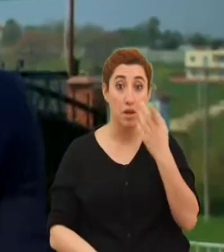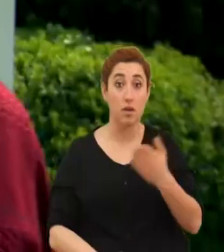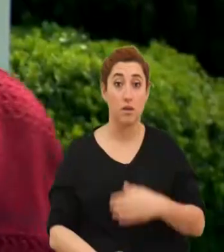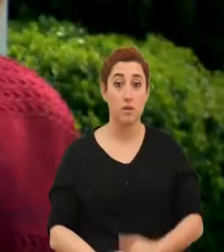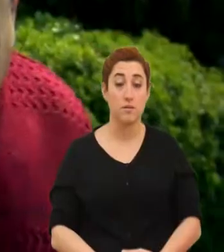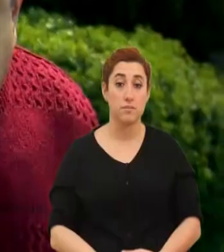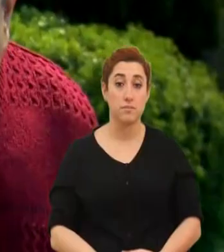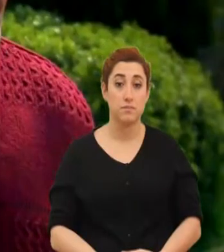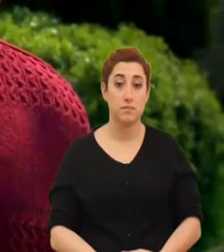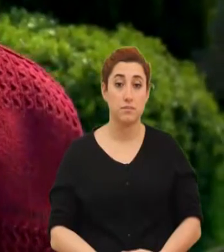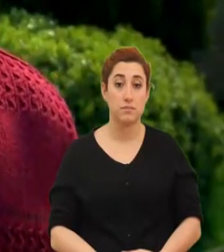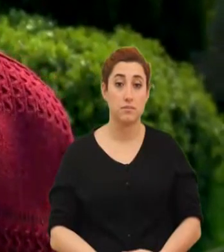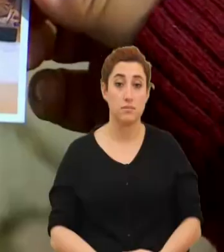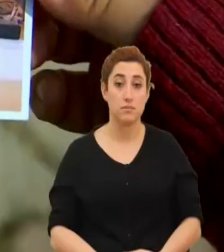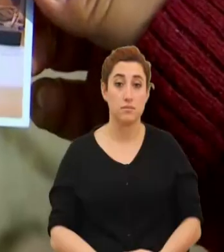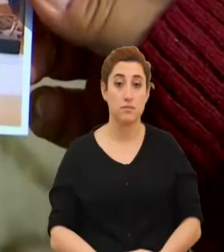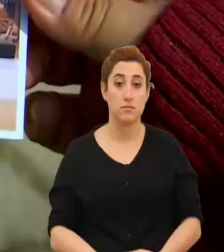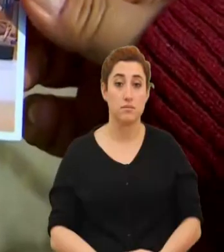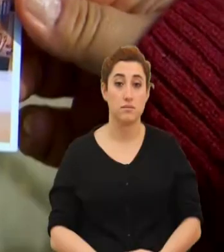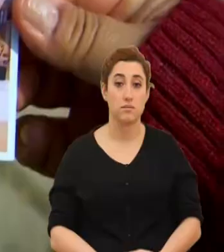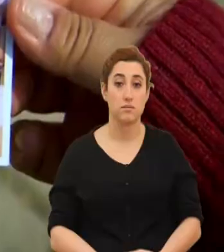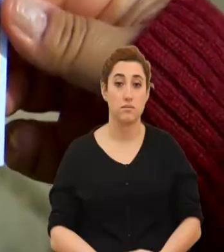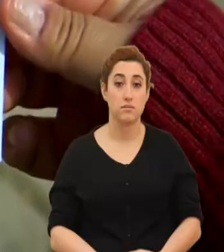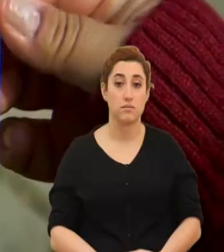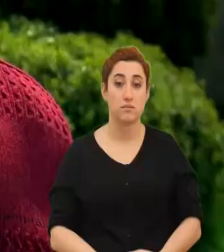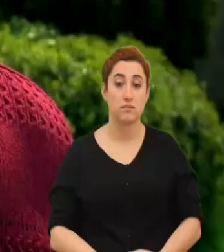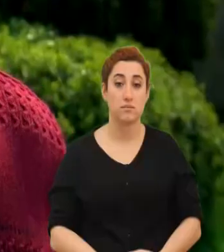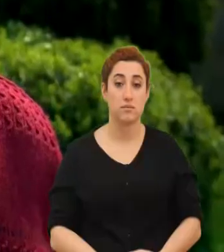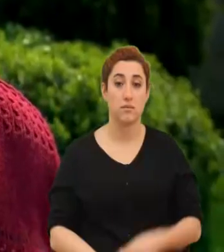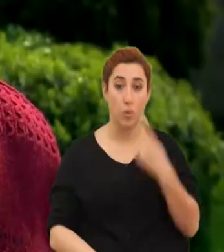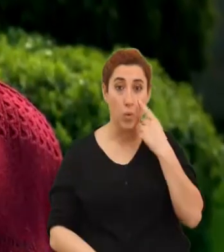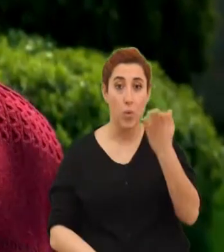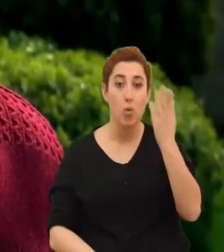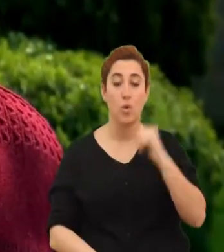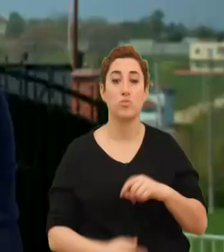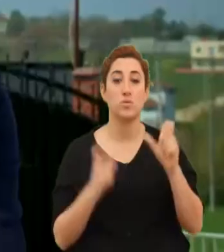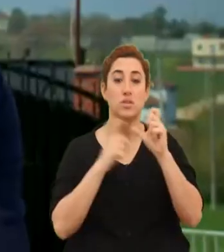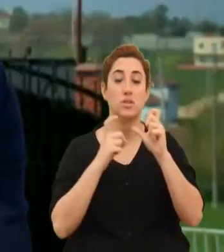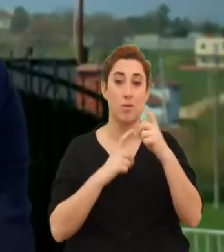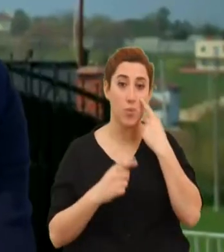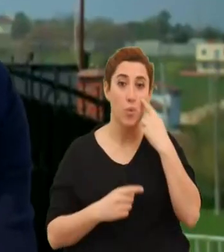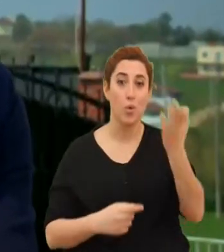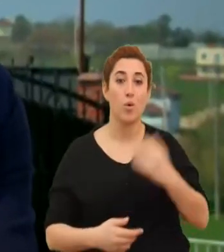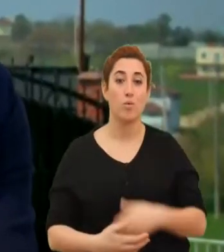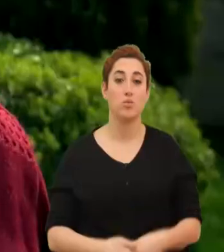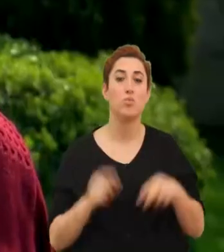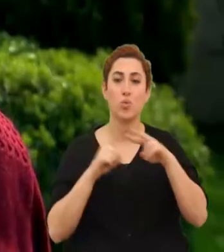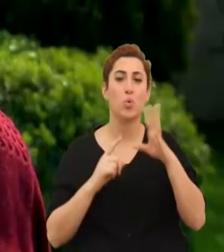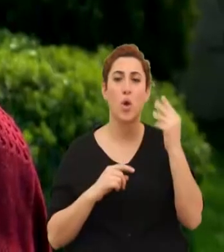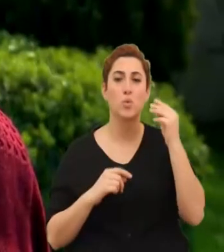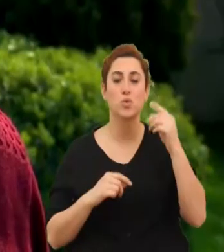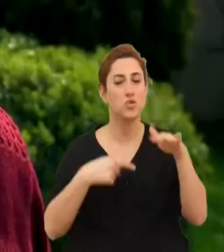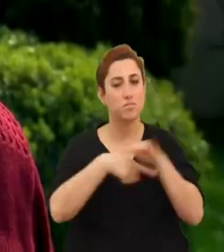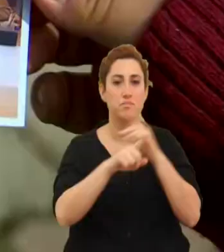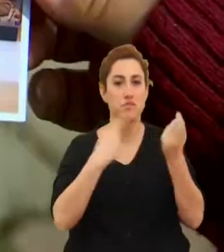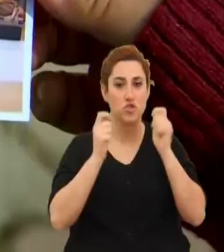Bak. Fotoğrafta Nurhan Tuğba'ya sarılmış. Görüyor musun Zahar? Görüyor musun? Bu Nurhan bayağı